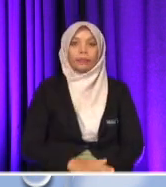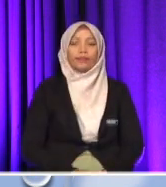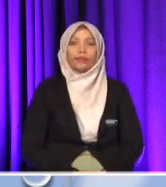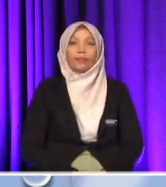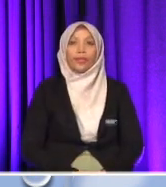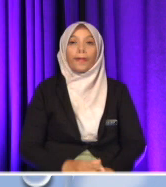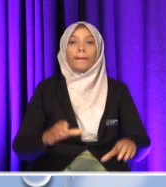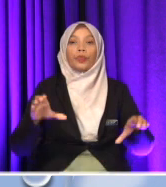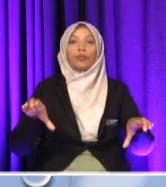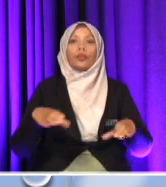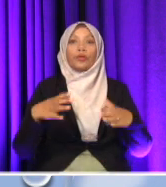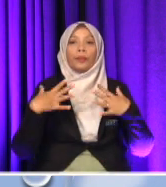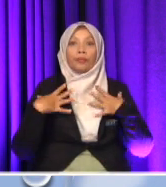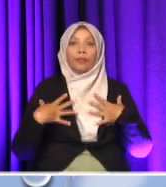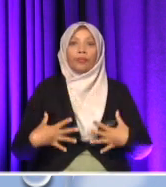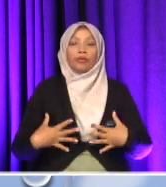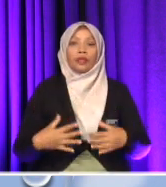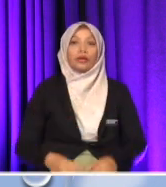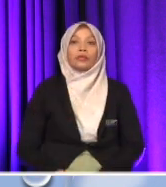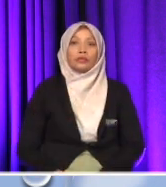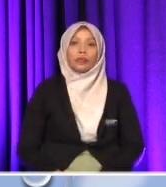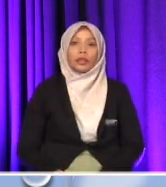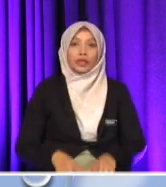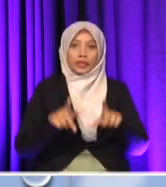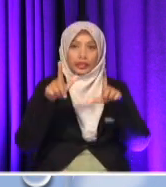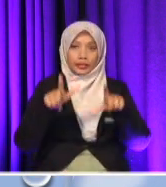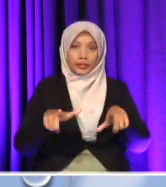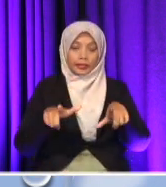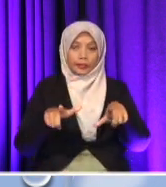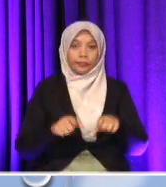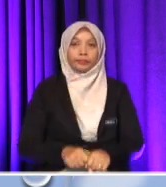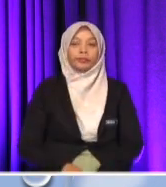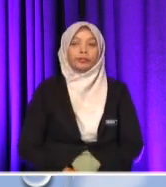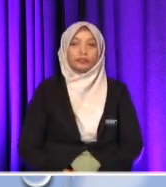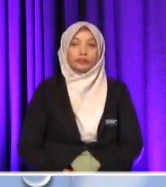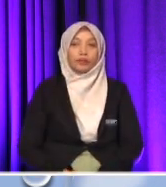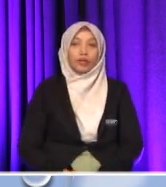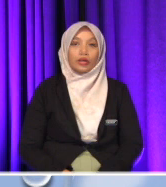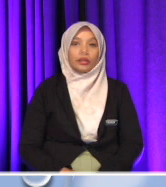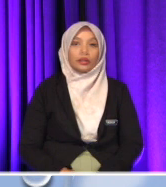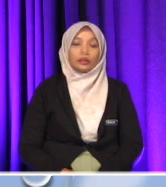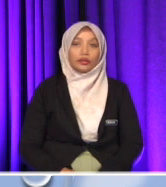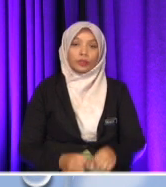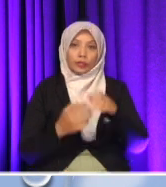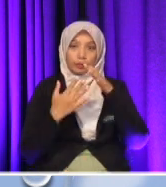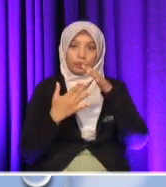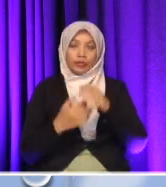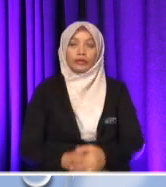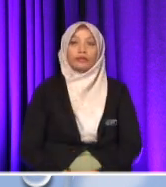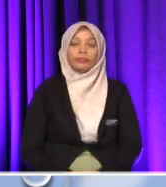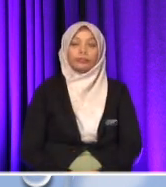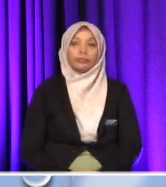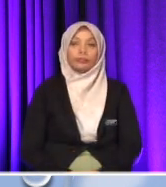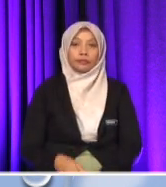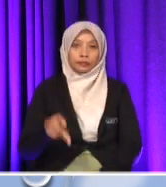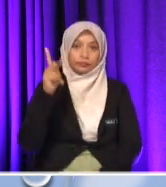untuk daripada body. Contohnya yang ini, dilabelkan ni adalah suhu maksimum. Okey, kita ada 105 darjah Celsius ni, ini suhu maksimum untuk